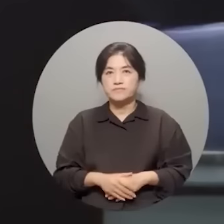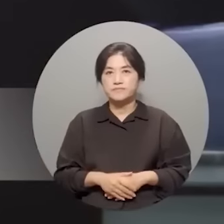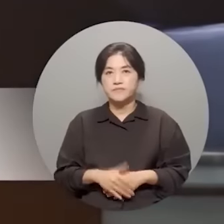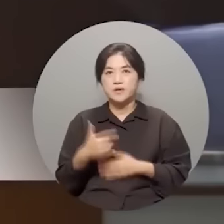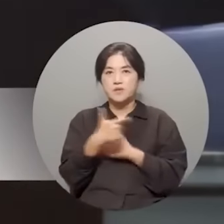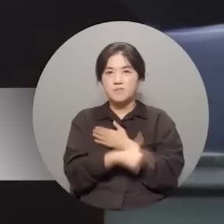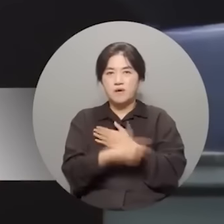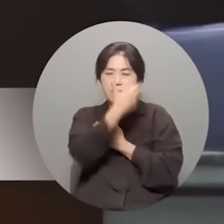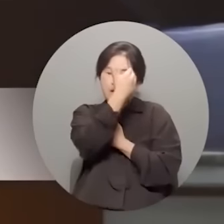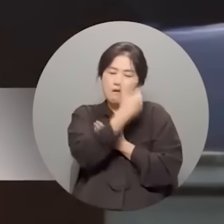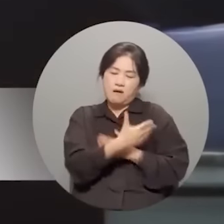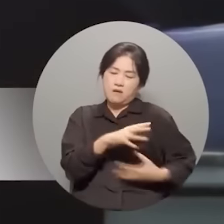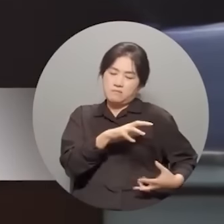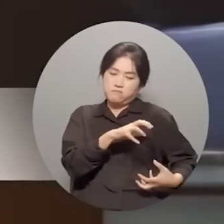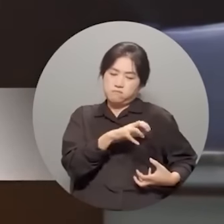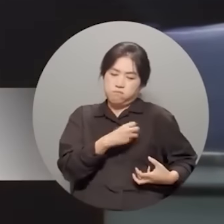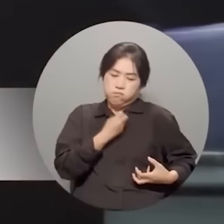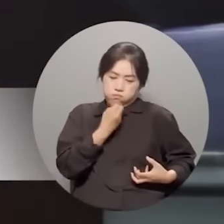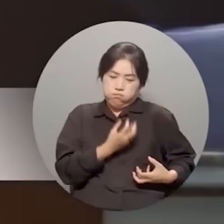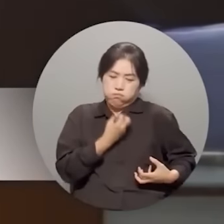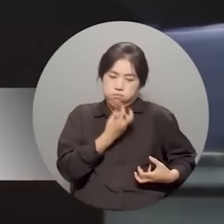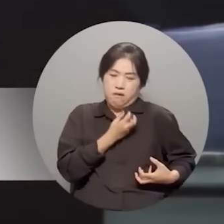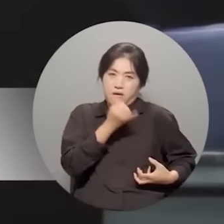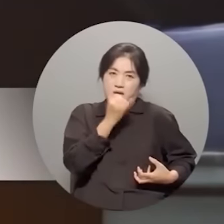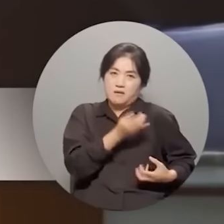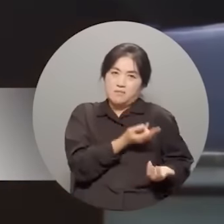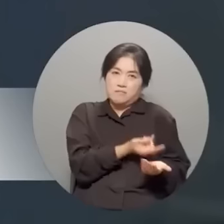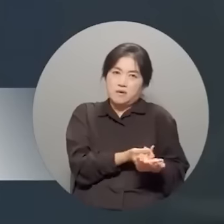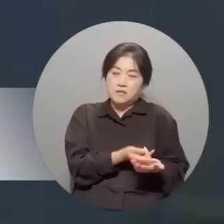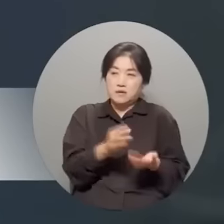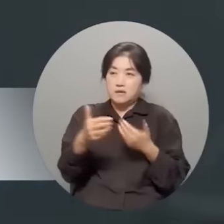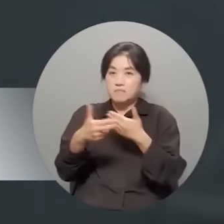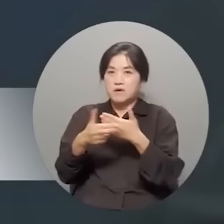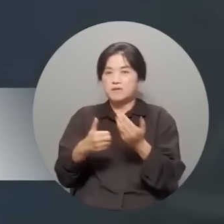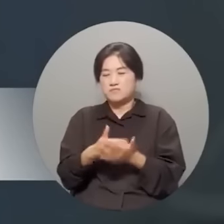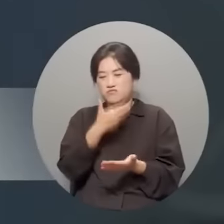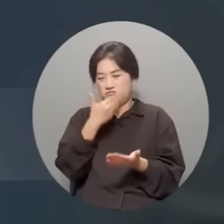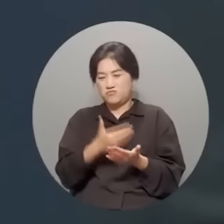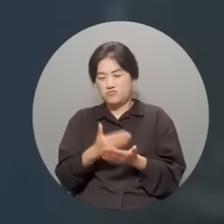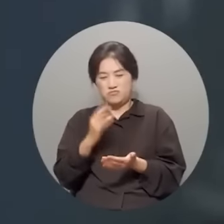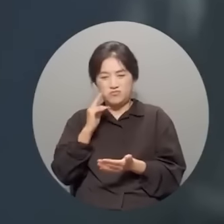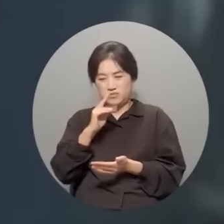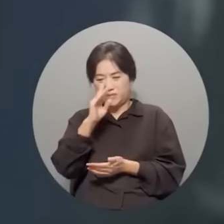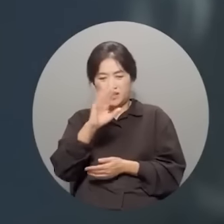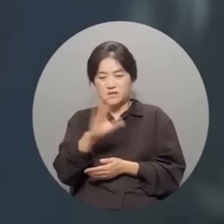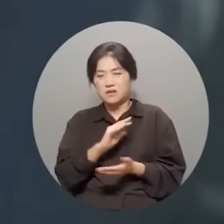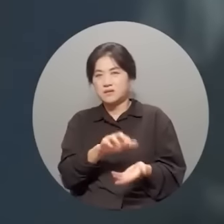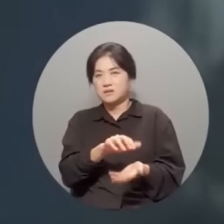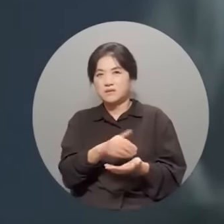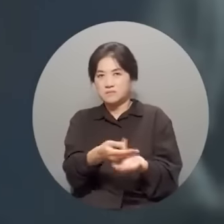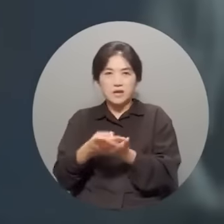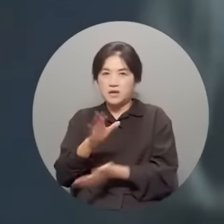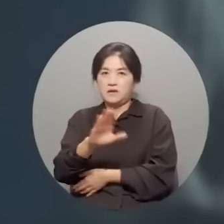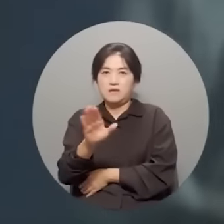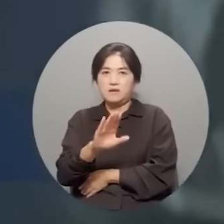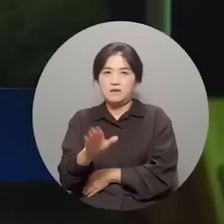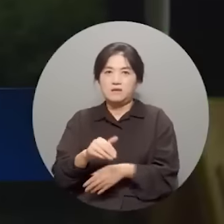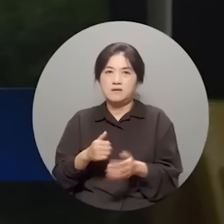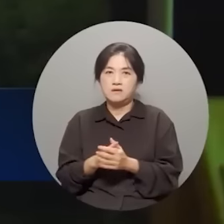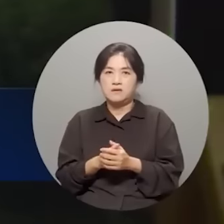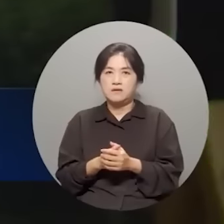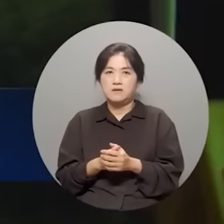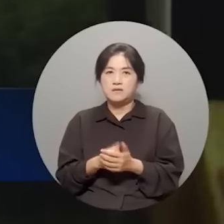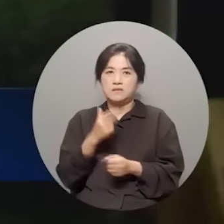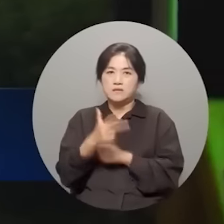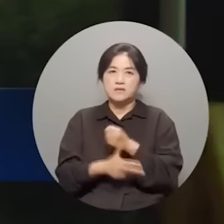몸 한쪽이 굳어가며 구토 증세까지 보이지만 병원측은 위중하지 않다며 받아주지 않습니다 다니던